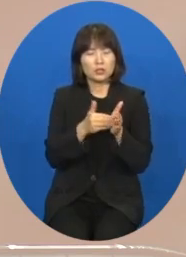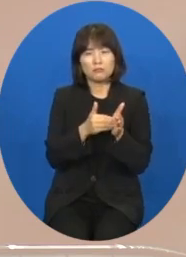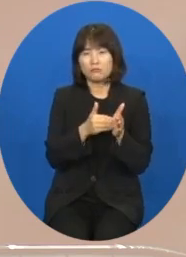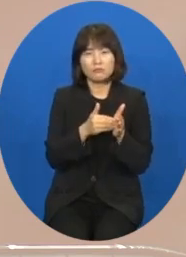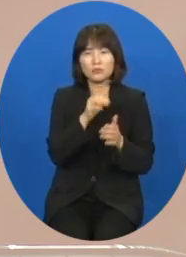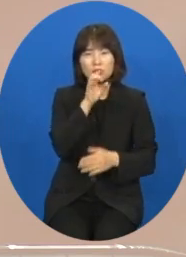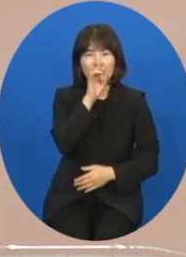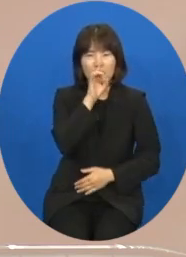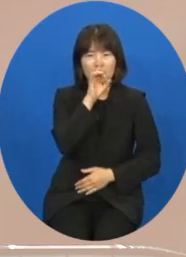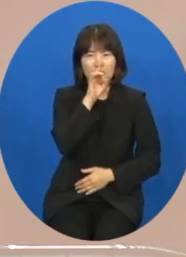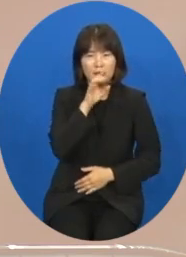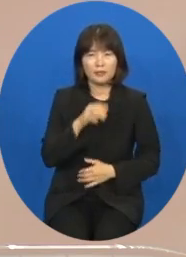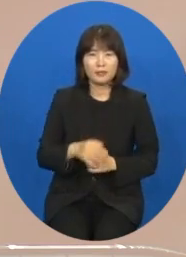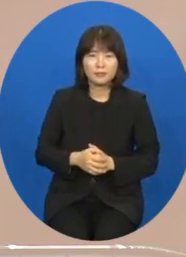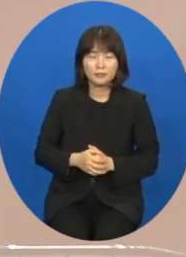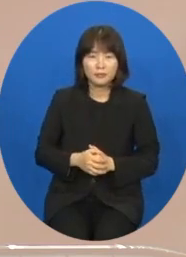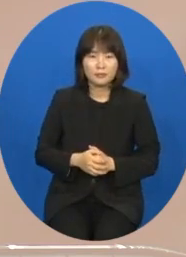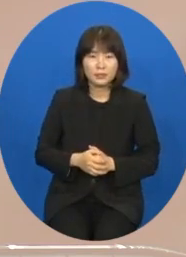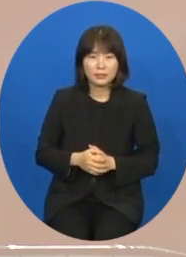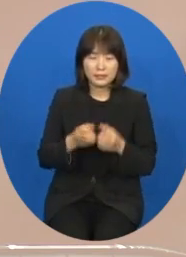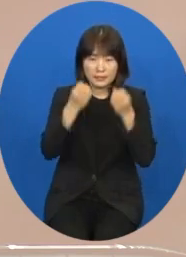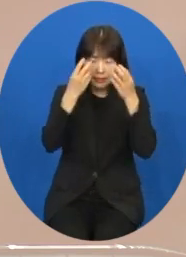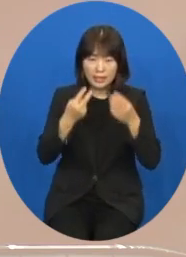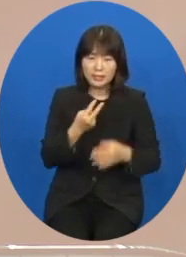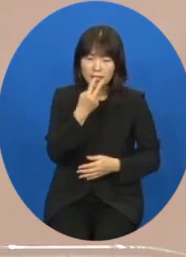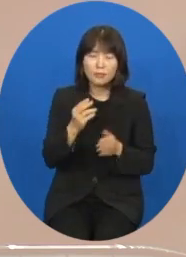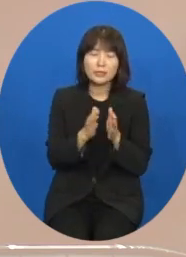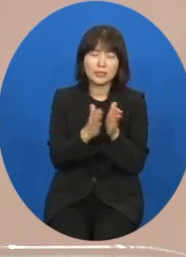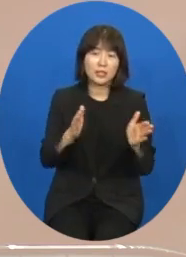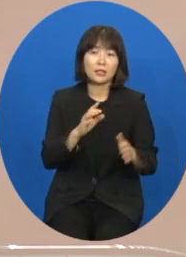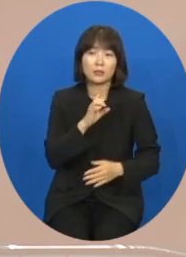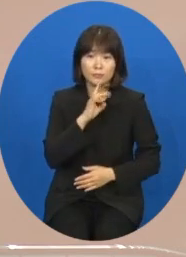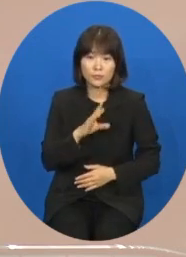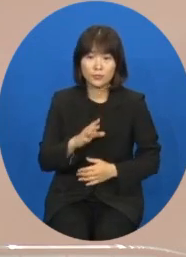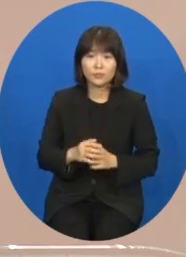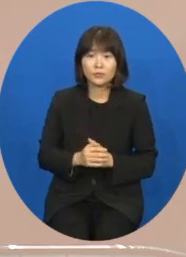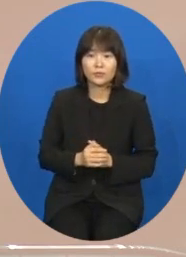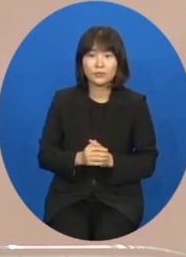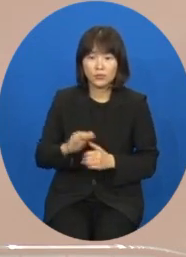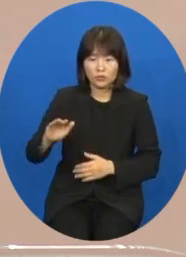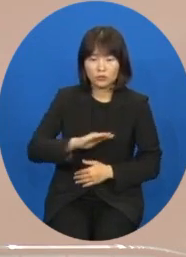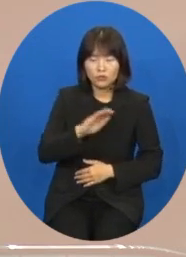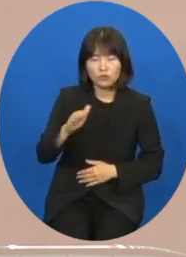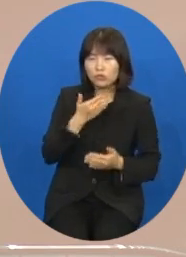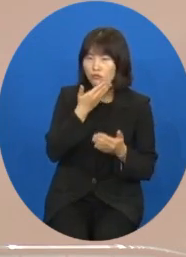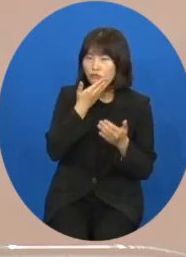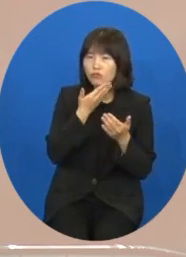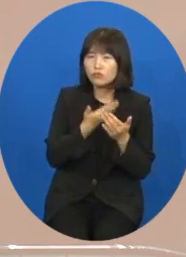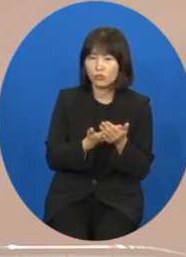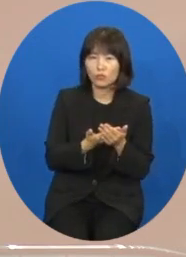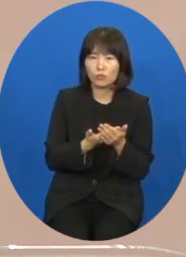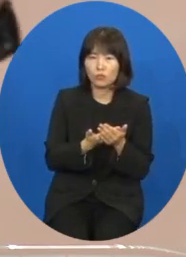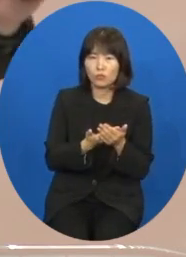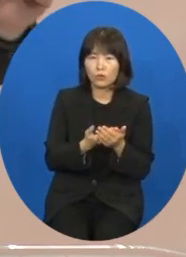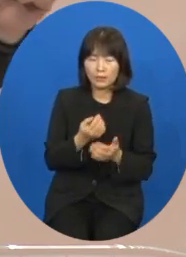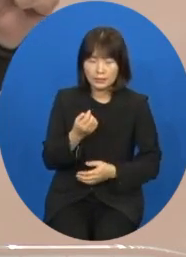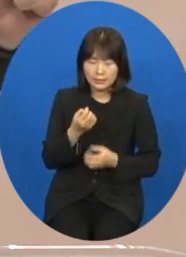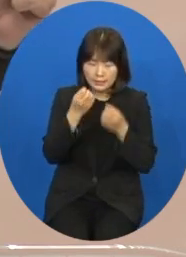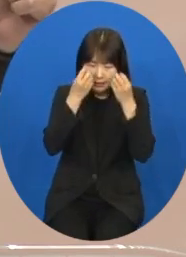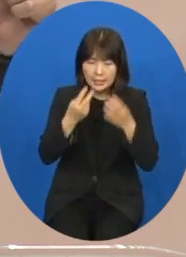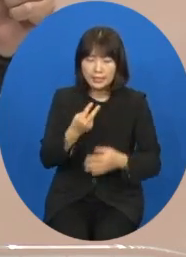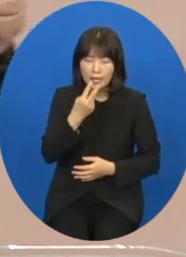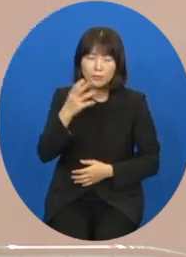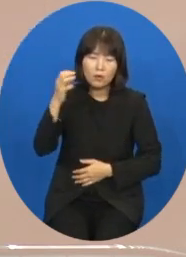겁니다. 이건 새 생명의 시작일 뿐입니다. 우리에게 중요한 것은 새 생명으로 사는